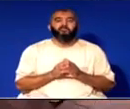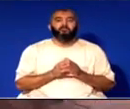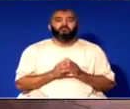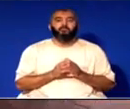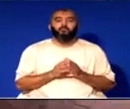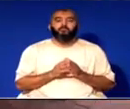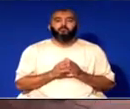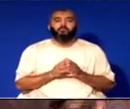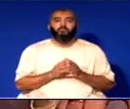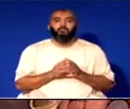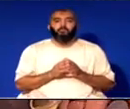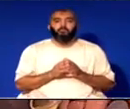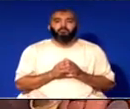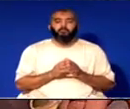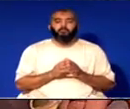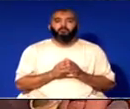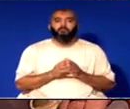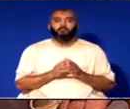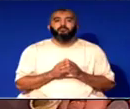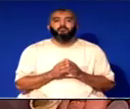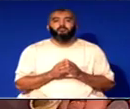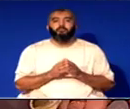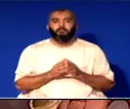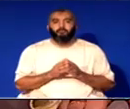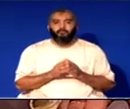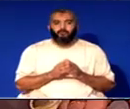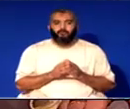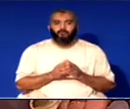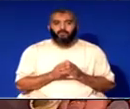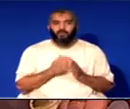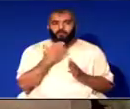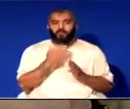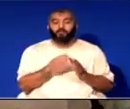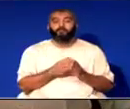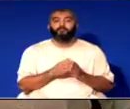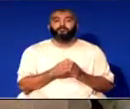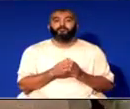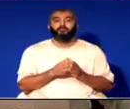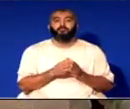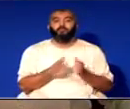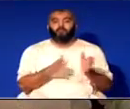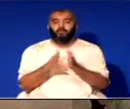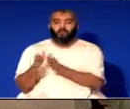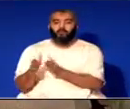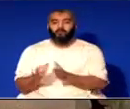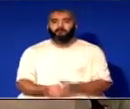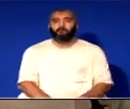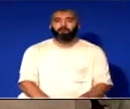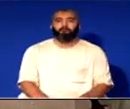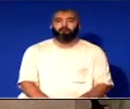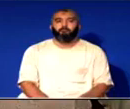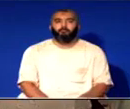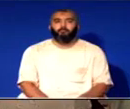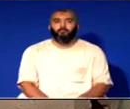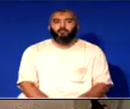اللي نتصورهم في المساله هذه. نعم ان شاء الله رب العالمين. شكرا شيخنا. عفو استاذ. نعم اخي يونس، هل هناك مكالمات هاتفيه